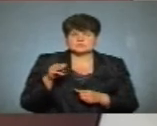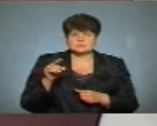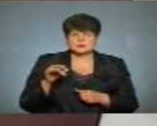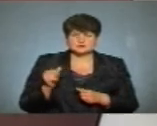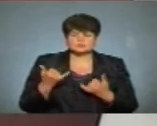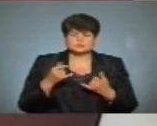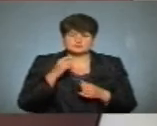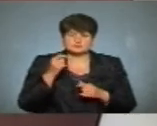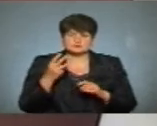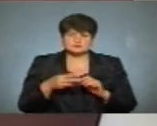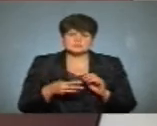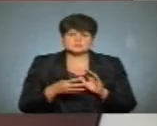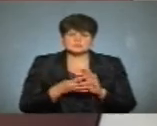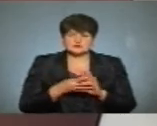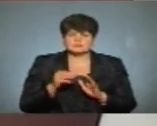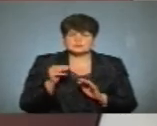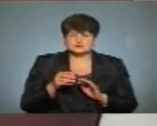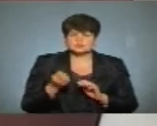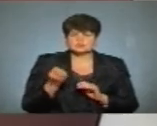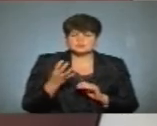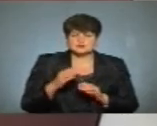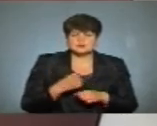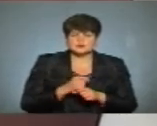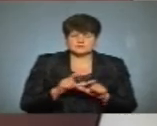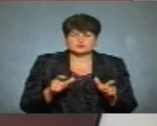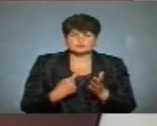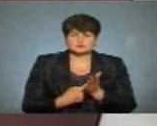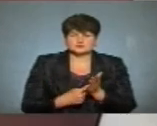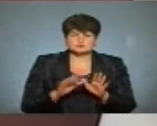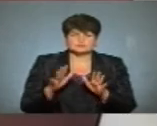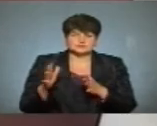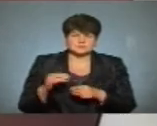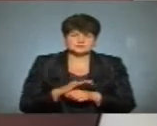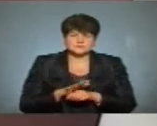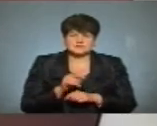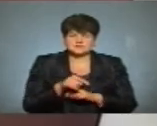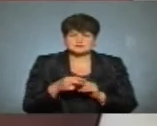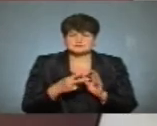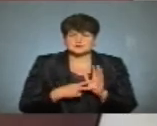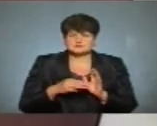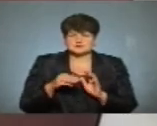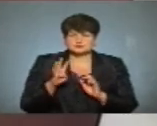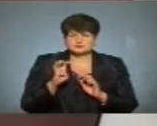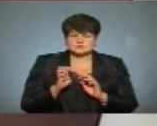в Україні 39 014 лабораторно підтверджених випадків COVID-19. З них